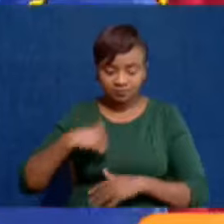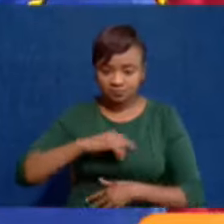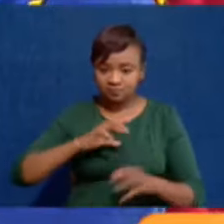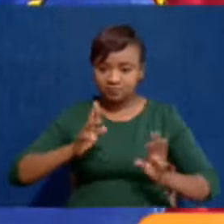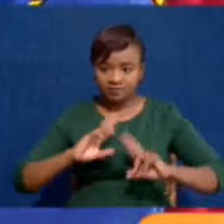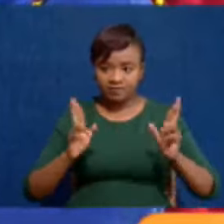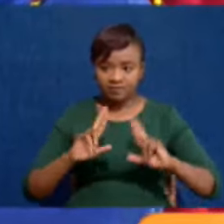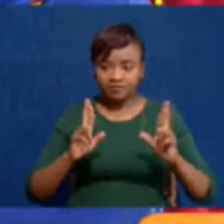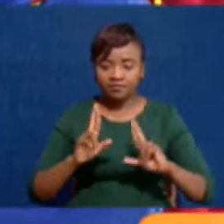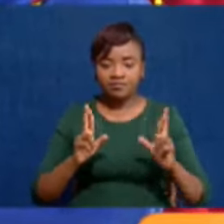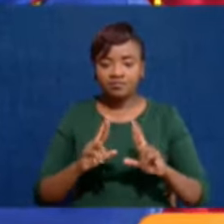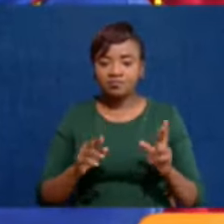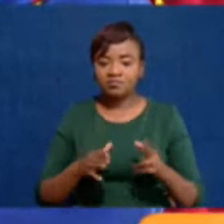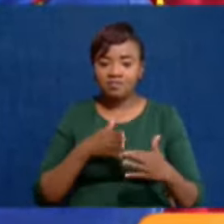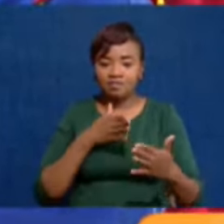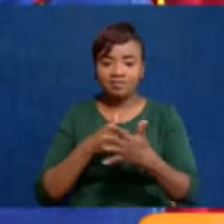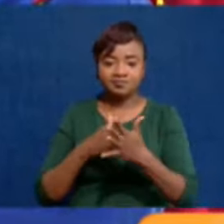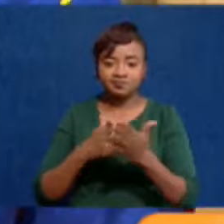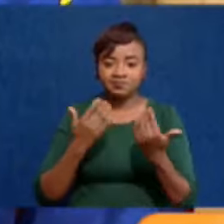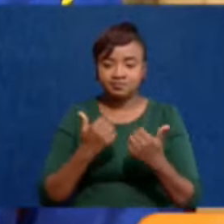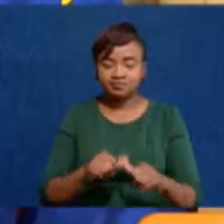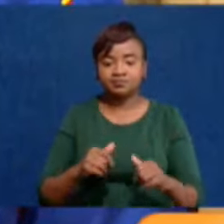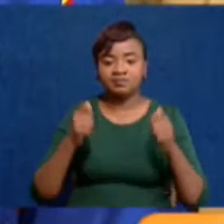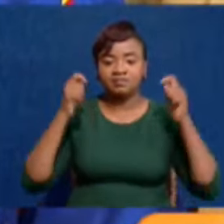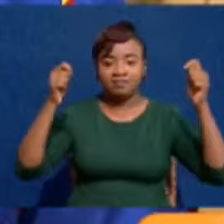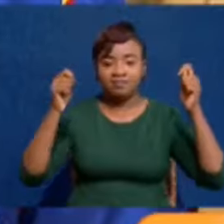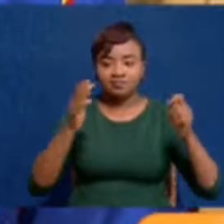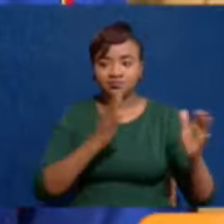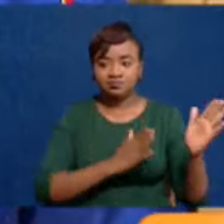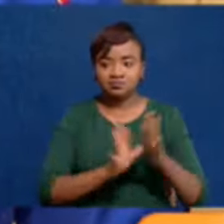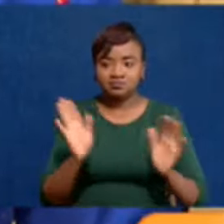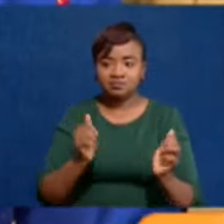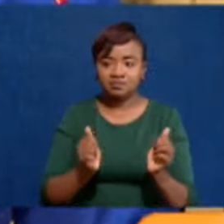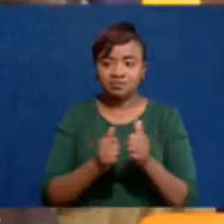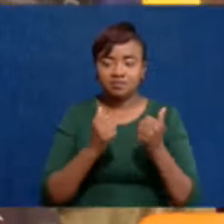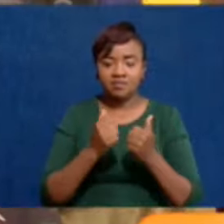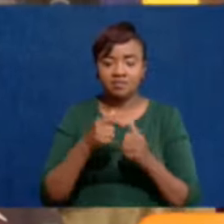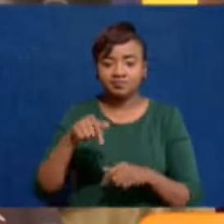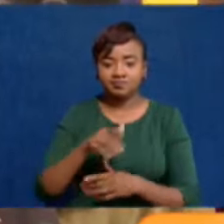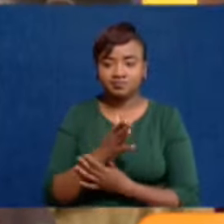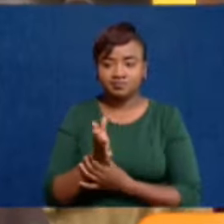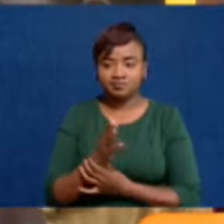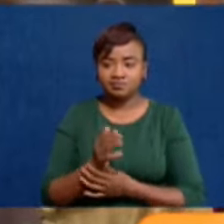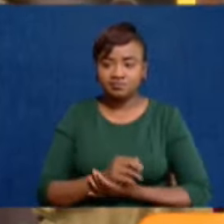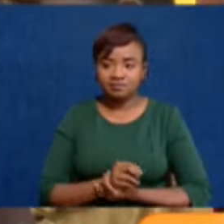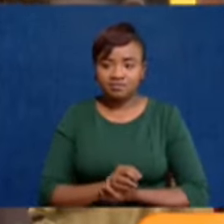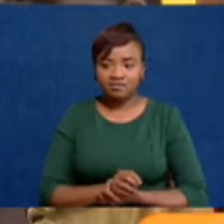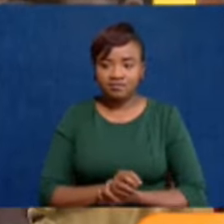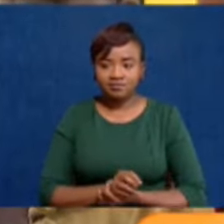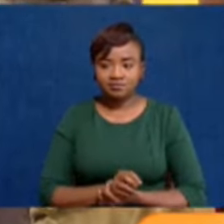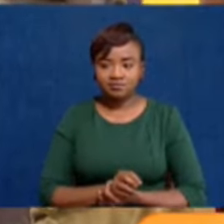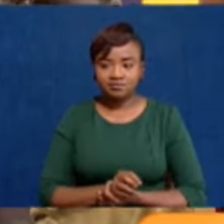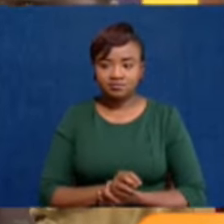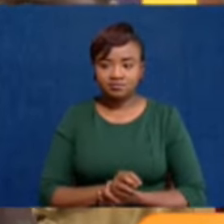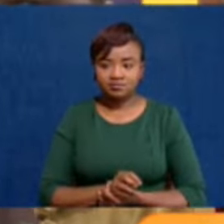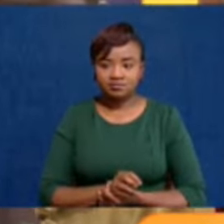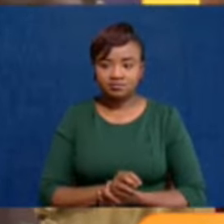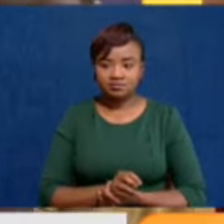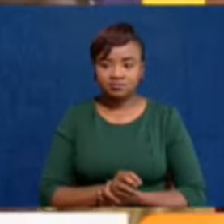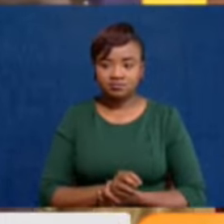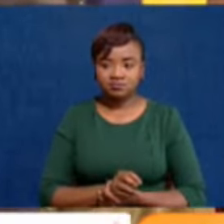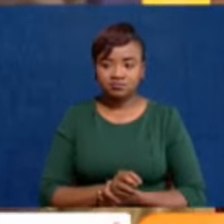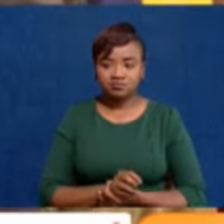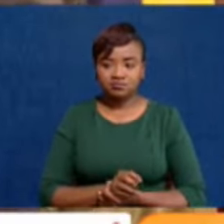kupinga serikali yanayopangwa kufanyika Alhamisi wiki hii. On matters nane, we are just talking about the